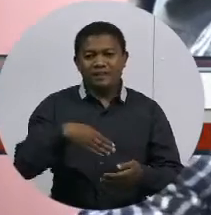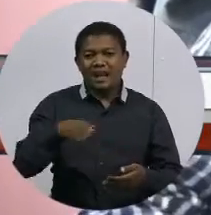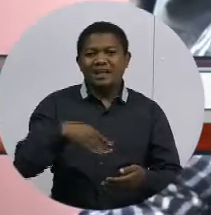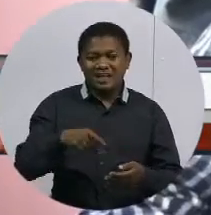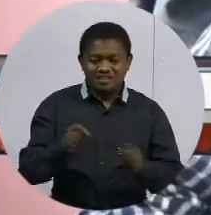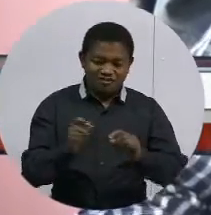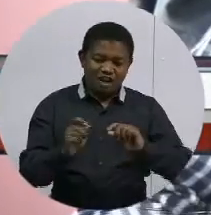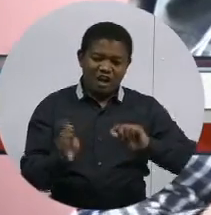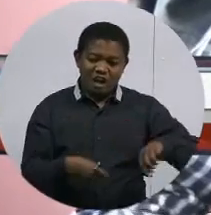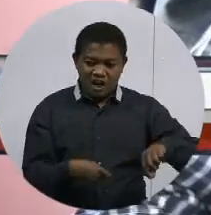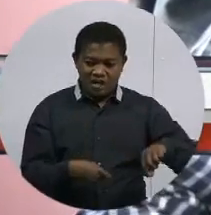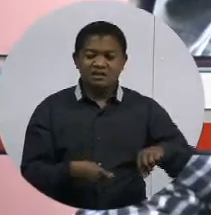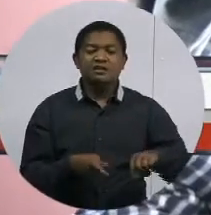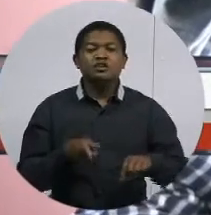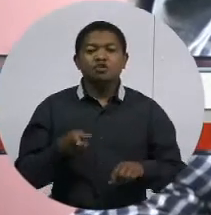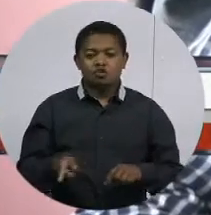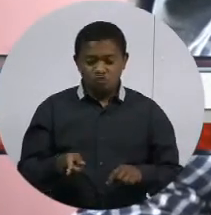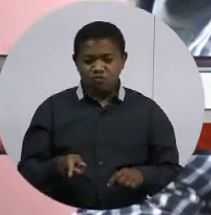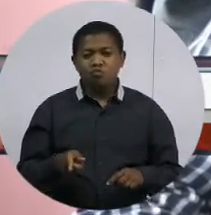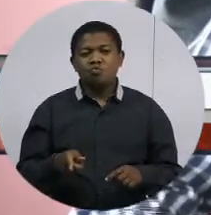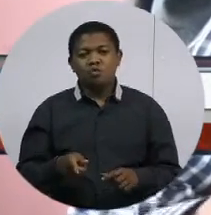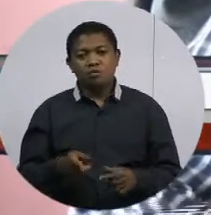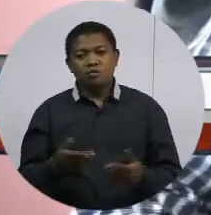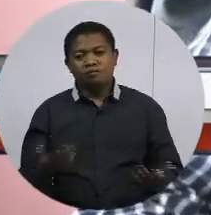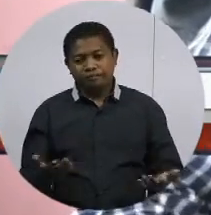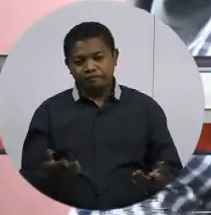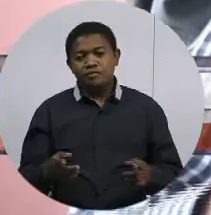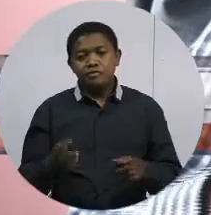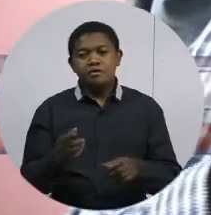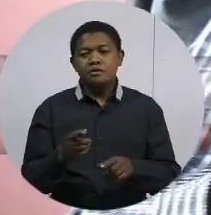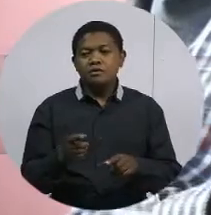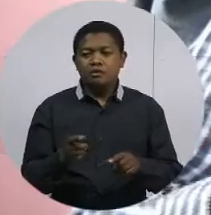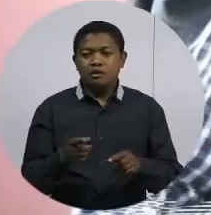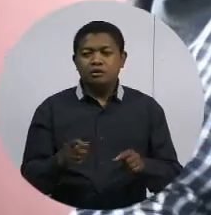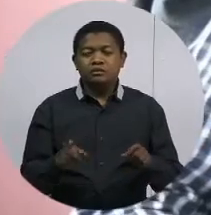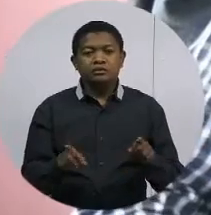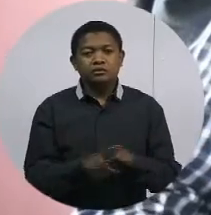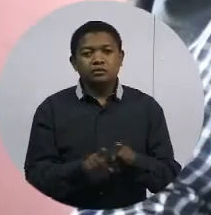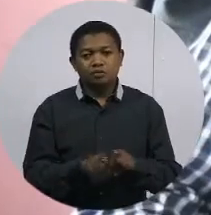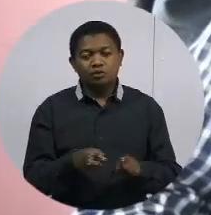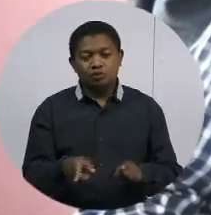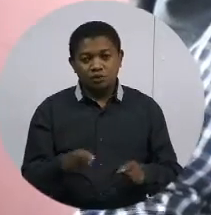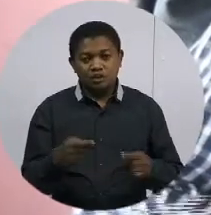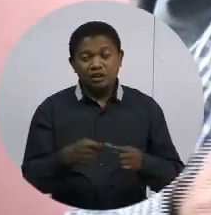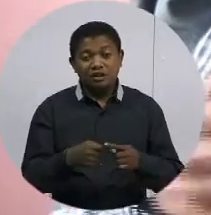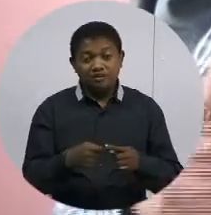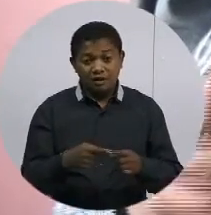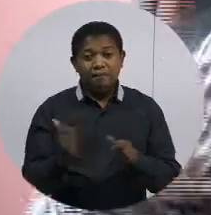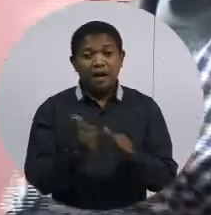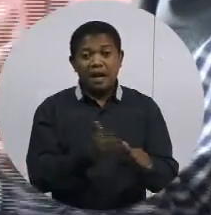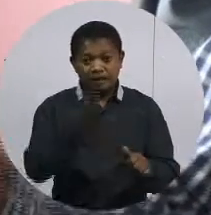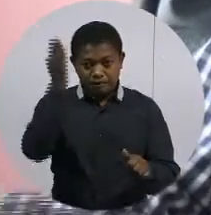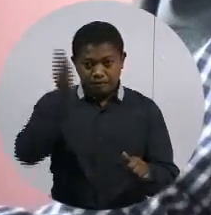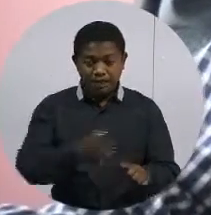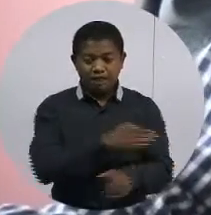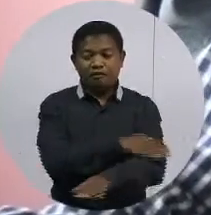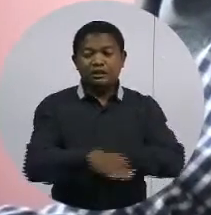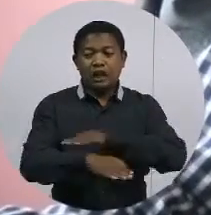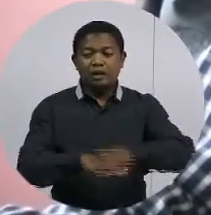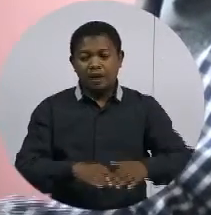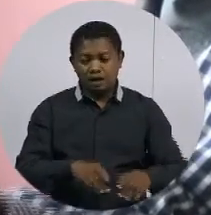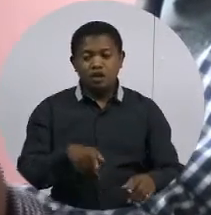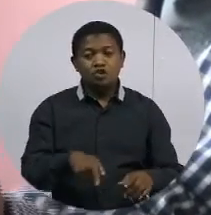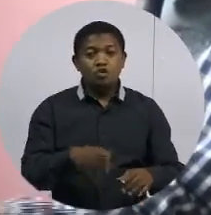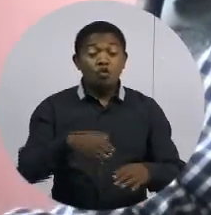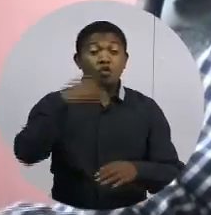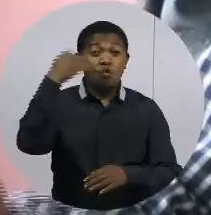afaka manao an'la mamindra an'la razana izy nefa ny kosa ao anatin'le fepetra ara-pahasalamana dia ho asorony le